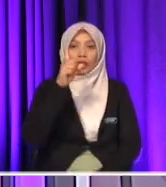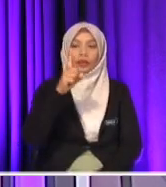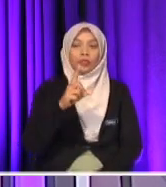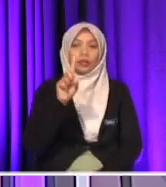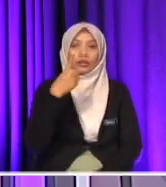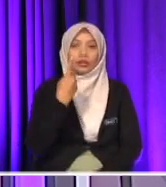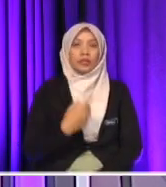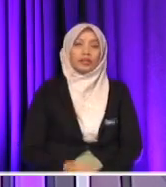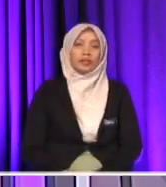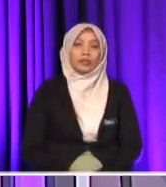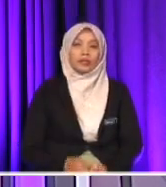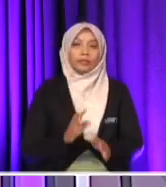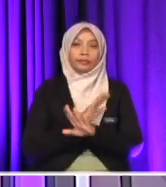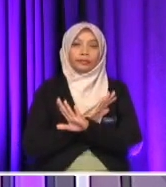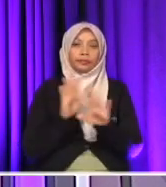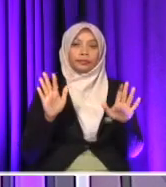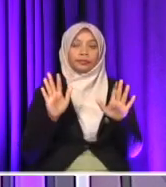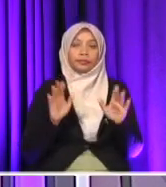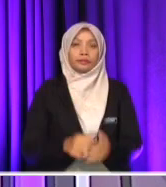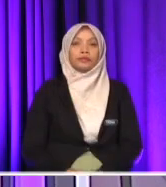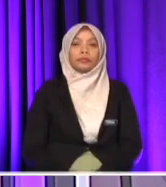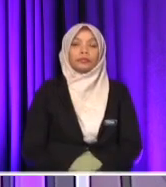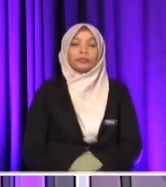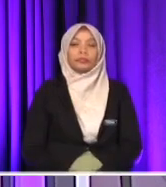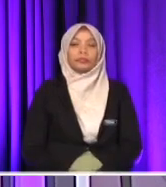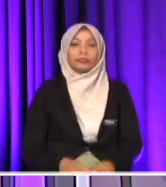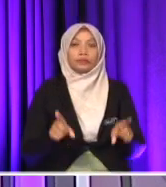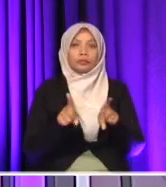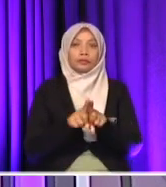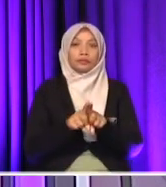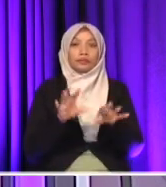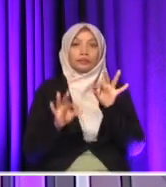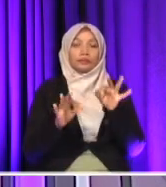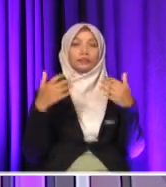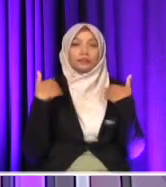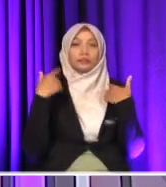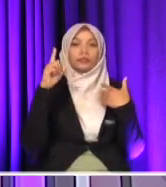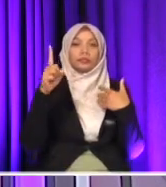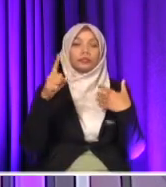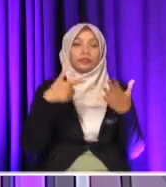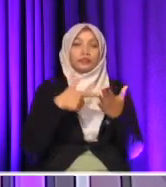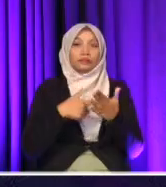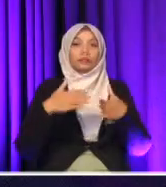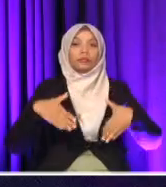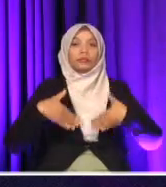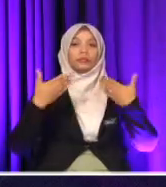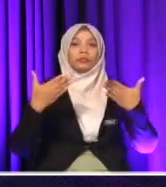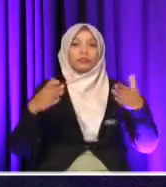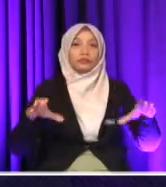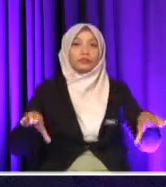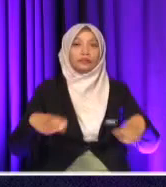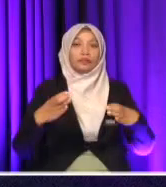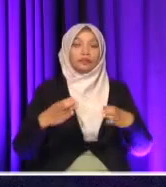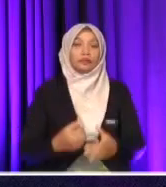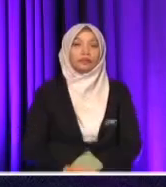Kita tidak melibatkan satu lagi. Kalau ada satu lagi tadi, macam mana nak buat? Macam mana nak buat? Macam mana nak buat kalau ada satu lagi perintah?